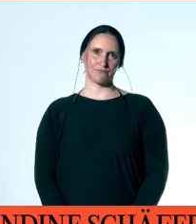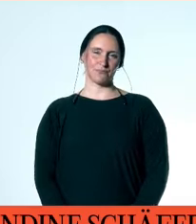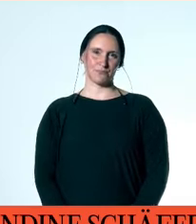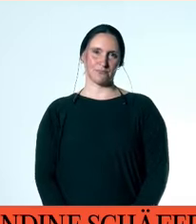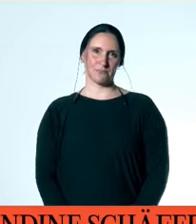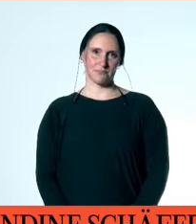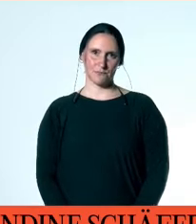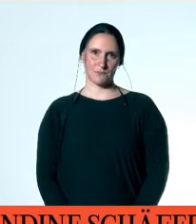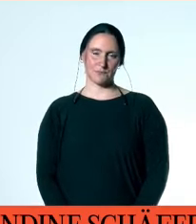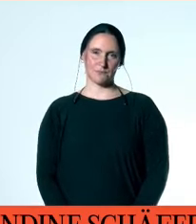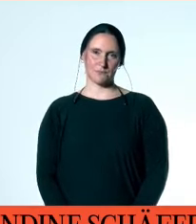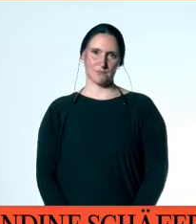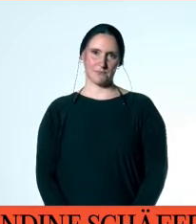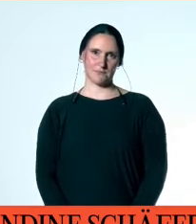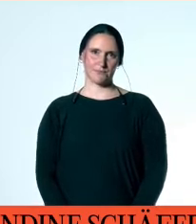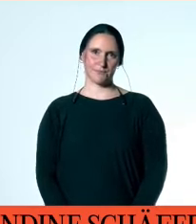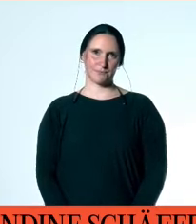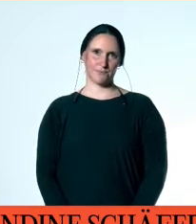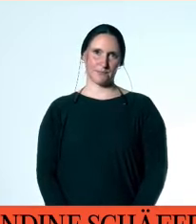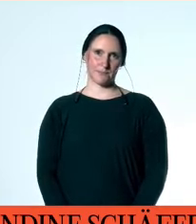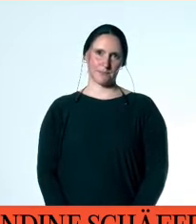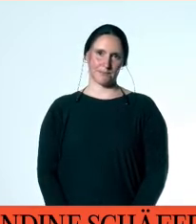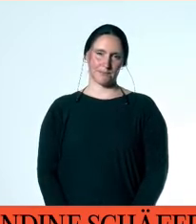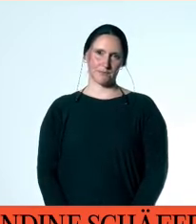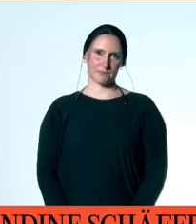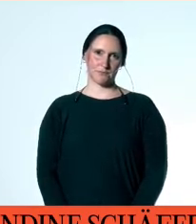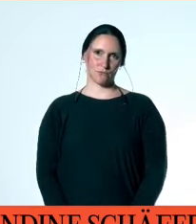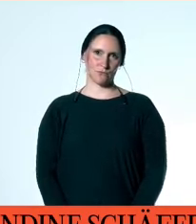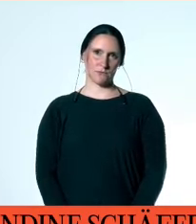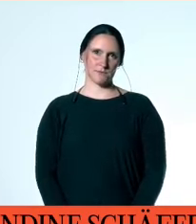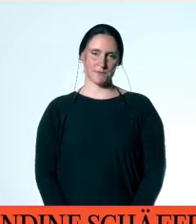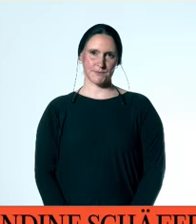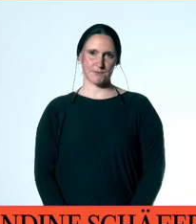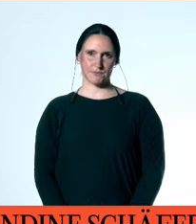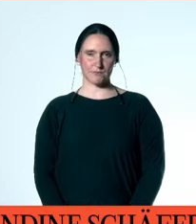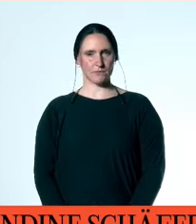Wir hatten einige Schwierigkeiten als Kollektiv,